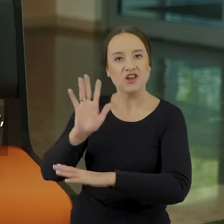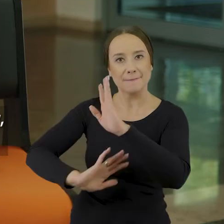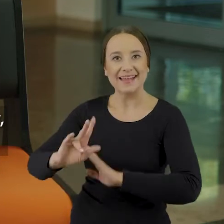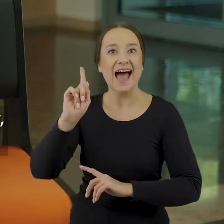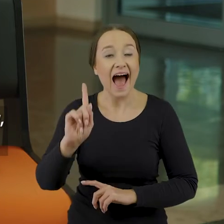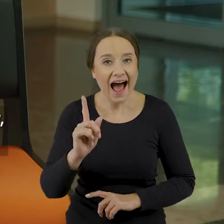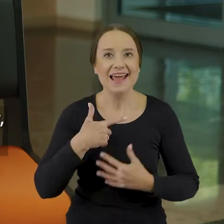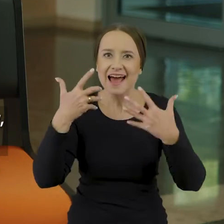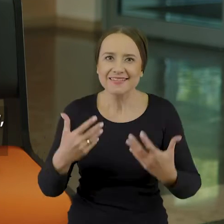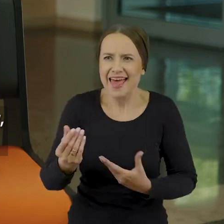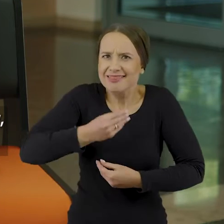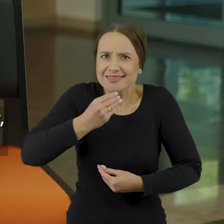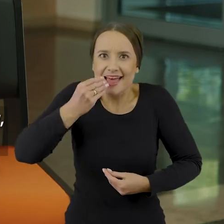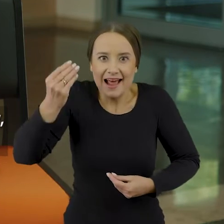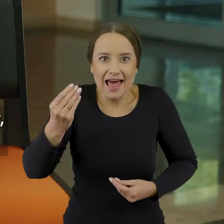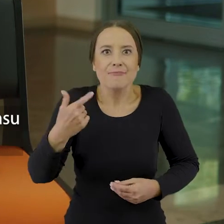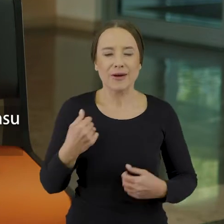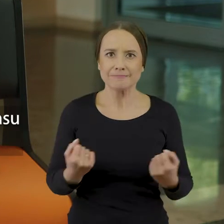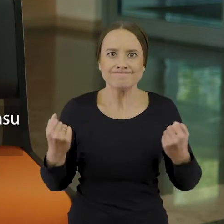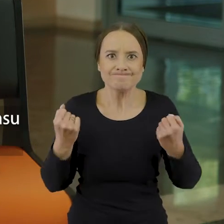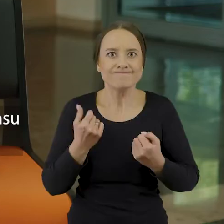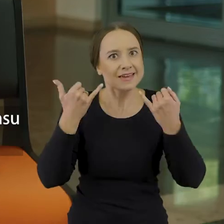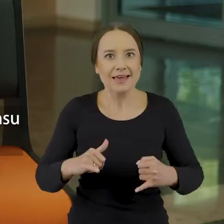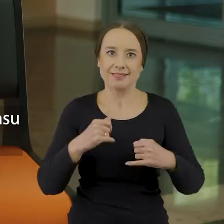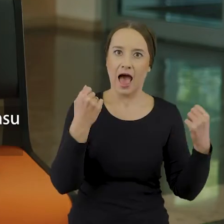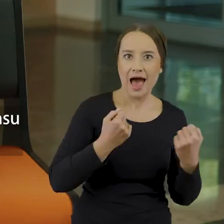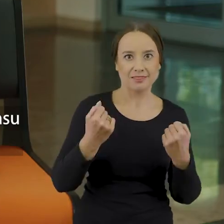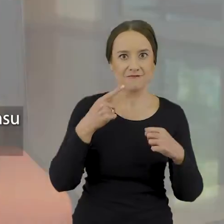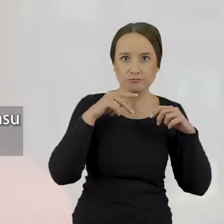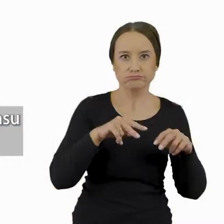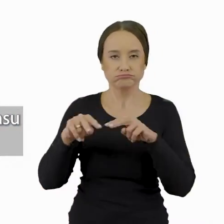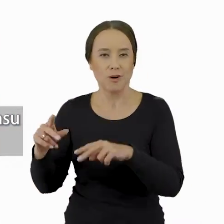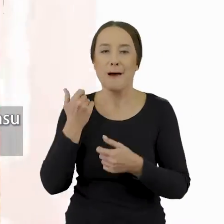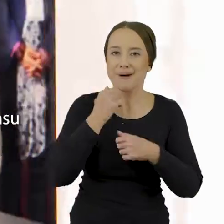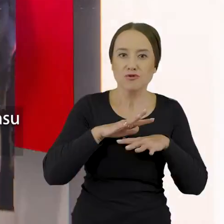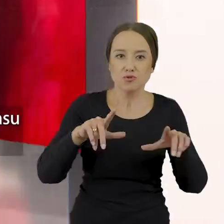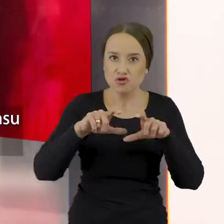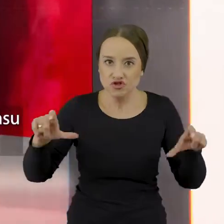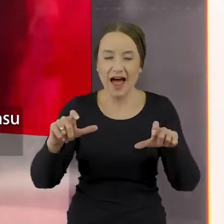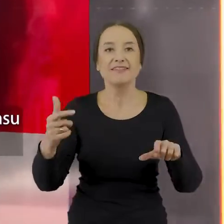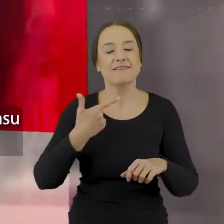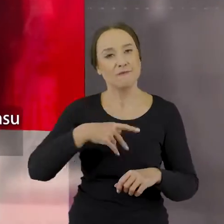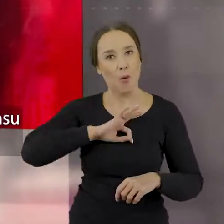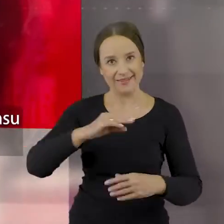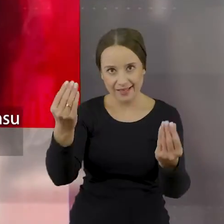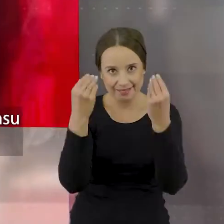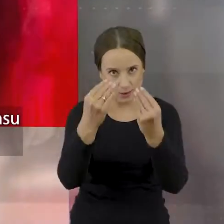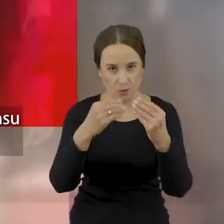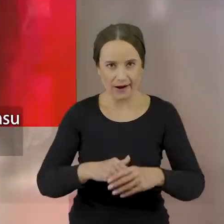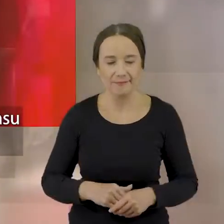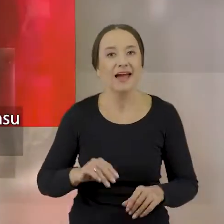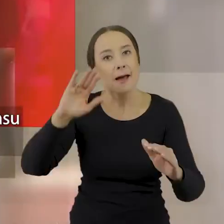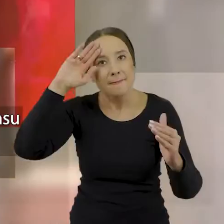pacjentów ale z uwagi na to że chcę leczyć jak najlepiej to determinuje też moje inne aktywności więc bardzo dużo spędzam czasu na własnej